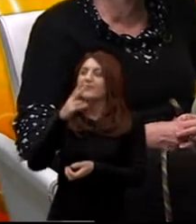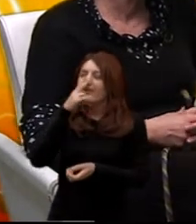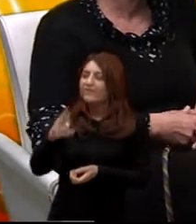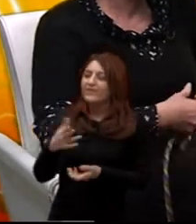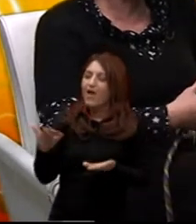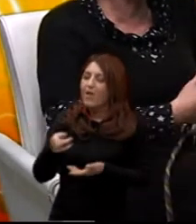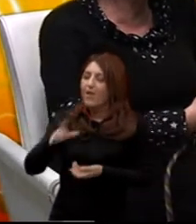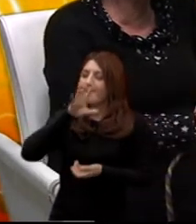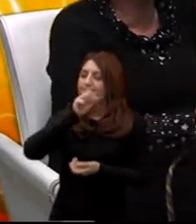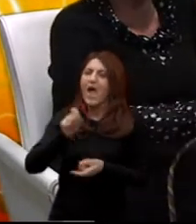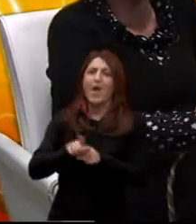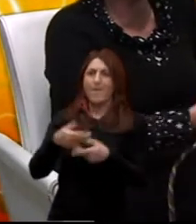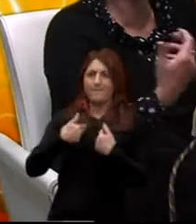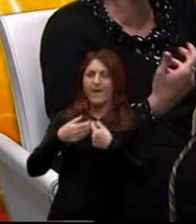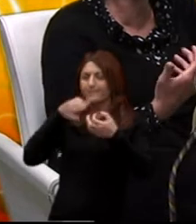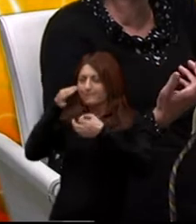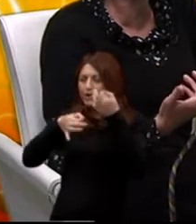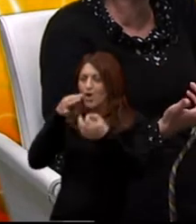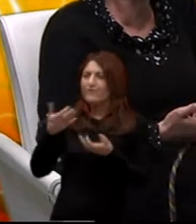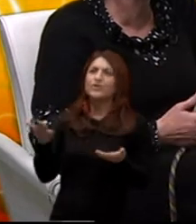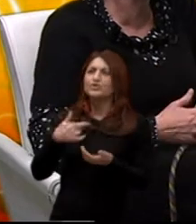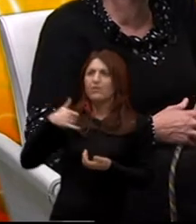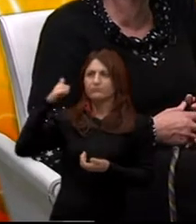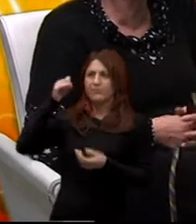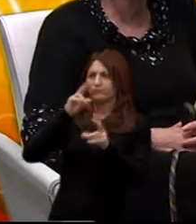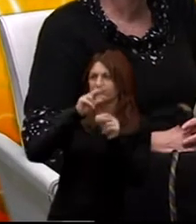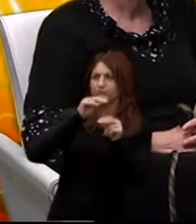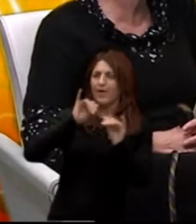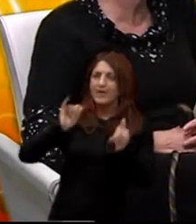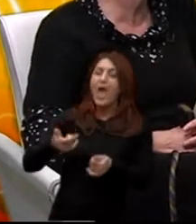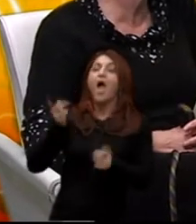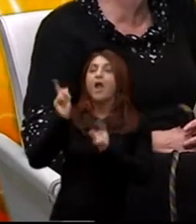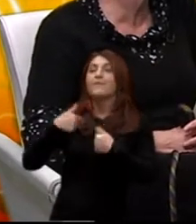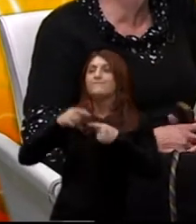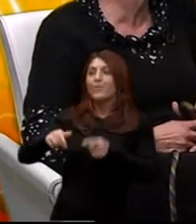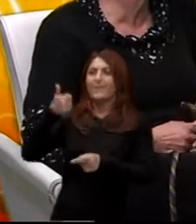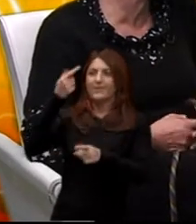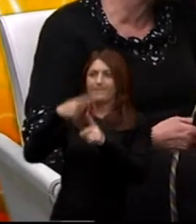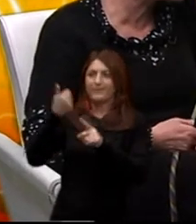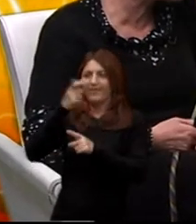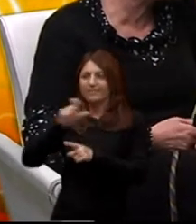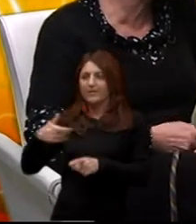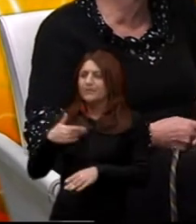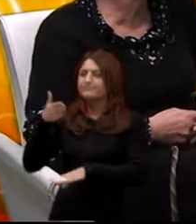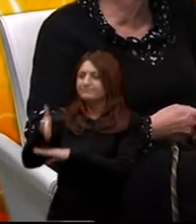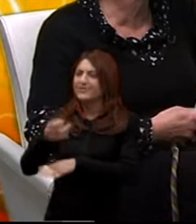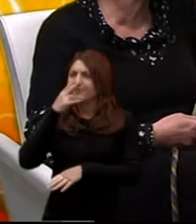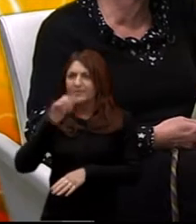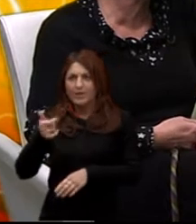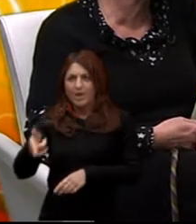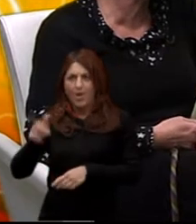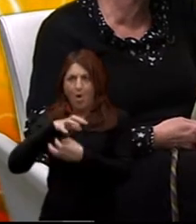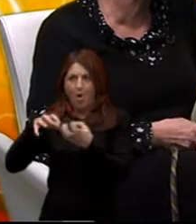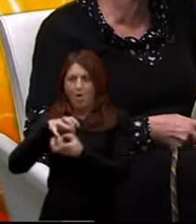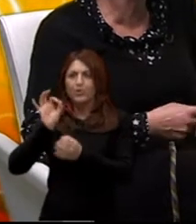kako se pas, da provjerimo da li ono sve što vam ljudi na telefon kažu istina i da zapravo provjerite da li oni imaju adekvatnu brigu, da li se s